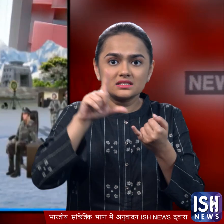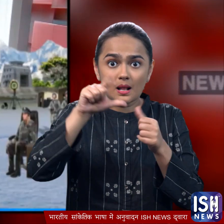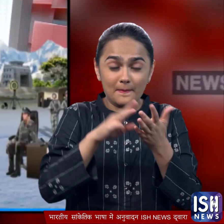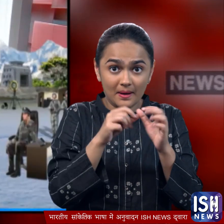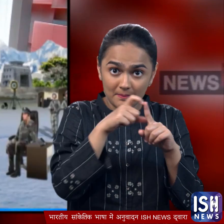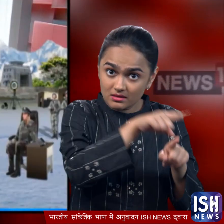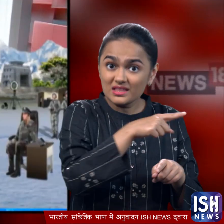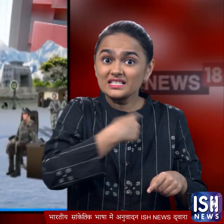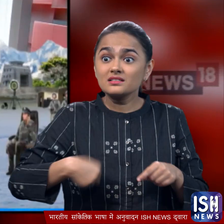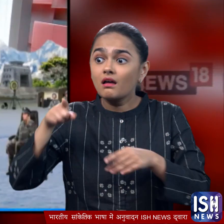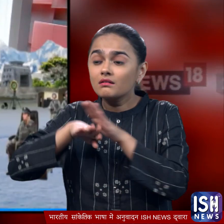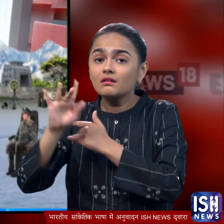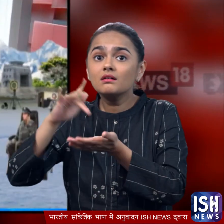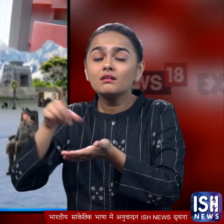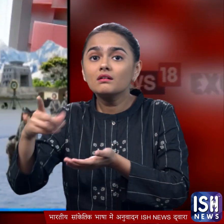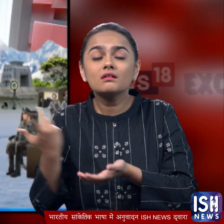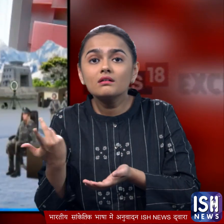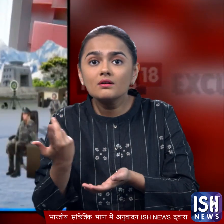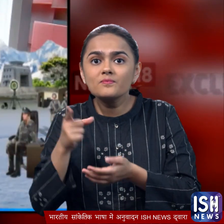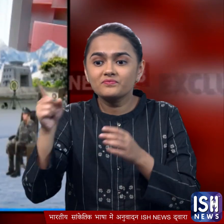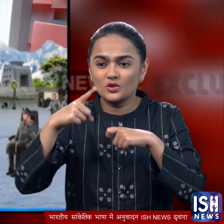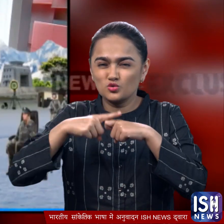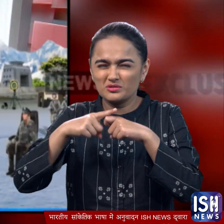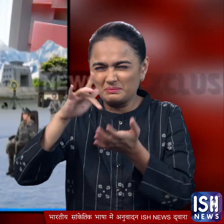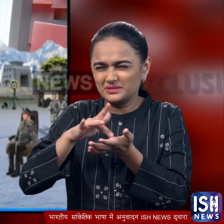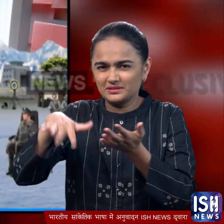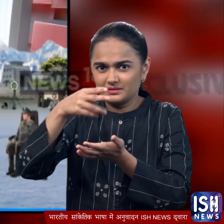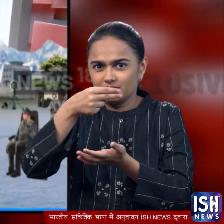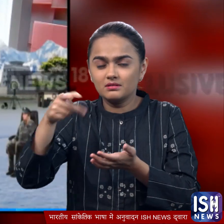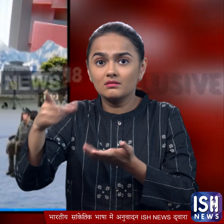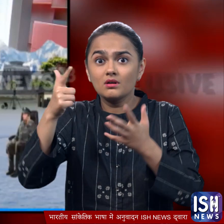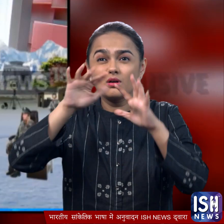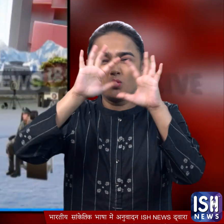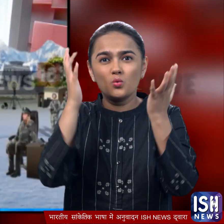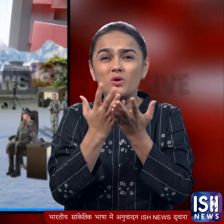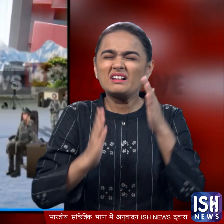में किया जाएगा, जबकि चीन की सेना के लिए खुंजरा पास, जो कि